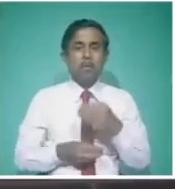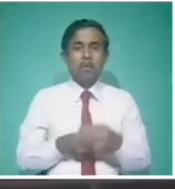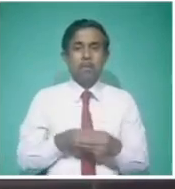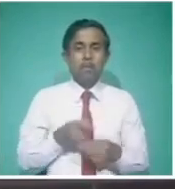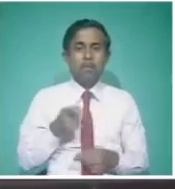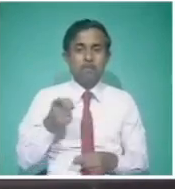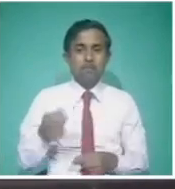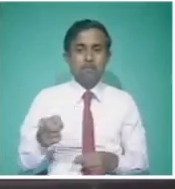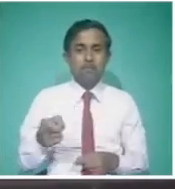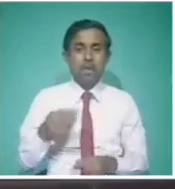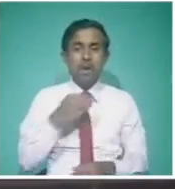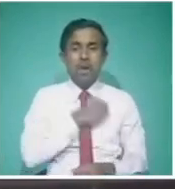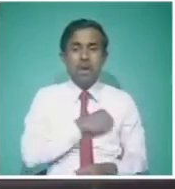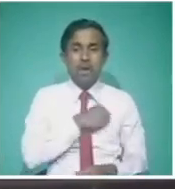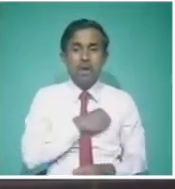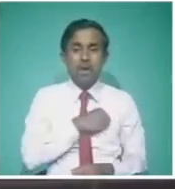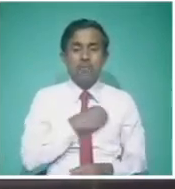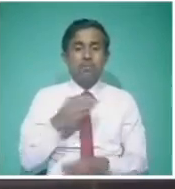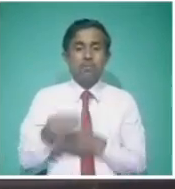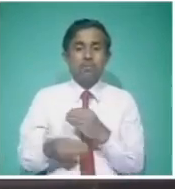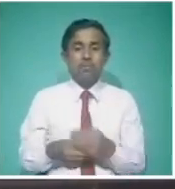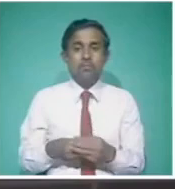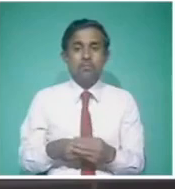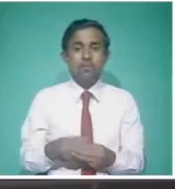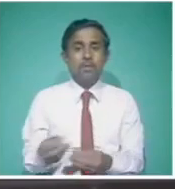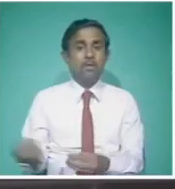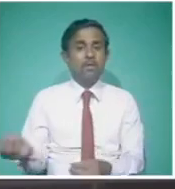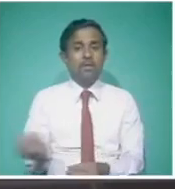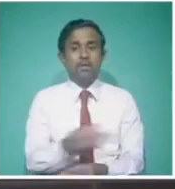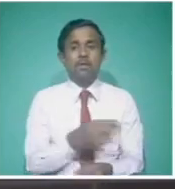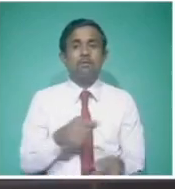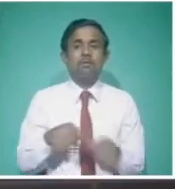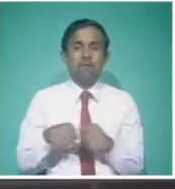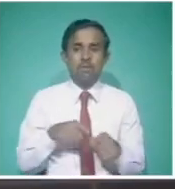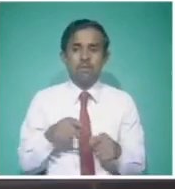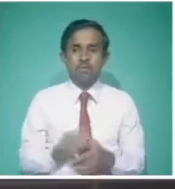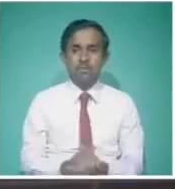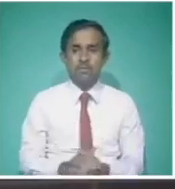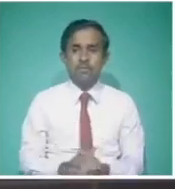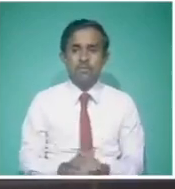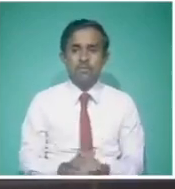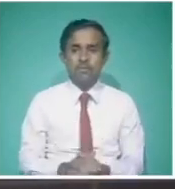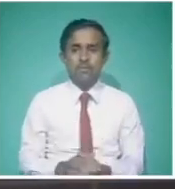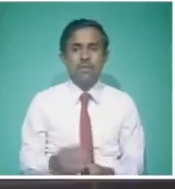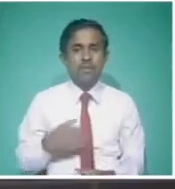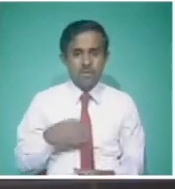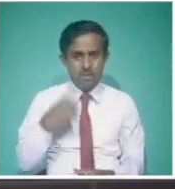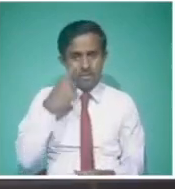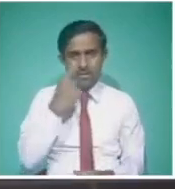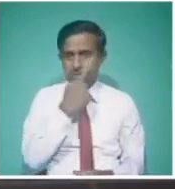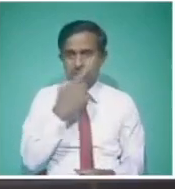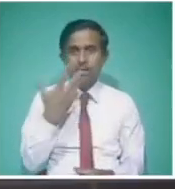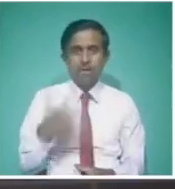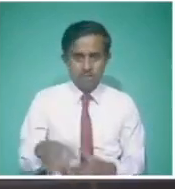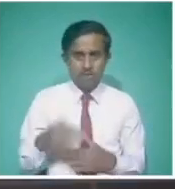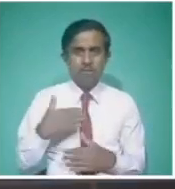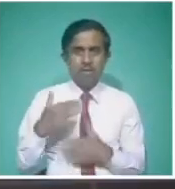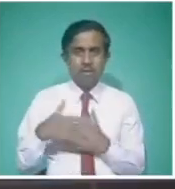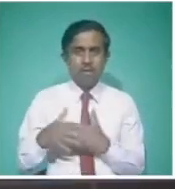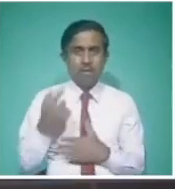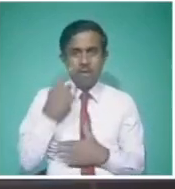මේ ලාභ ලබන ආයතන පවරා දීමක් සිදු වෙනවා කියන එක. ඒක අපි දැකලා තියෙනවා. ඒක